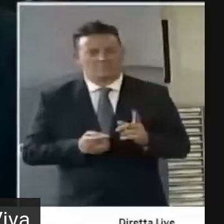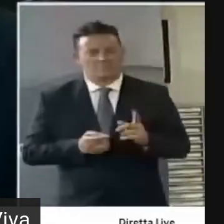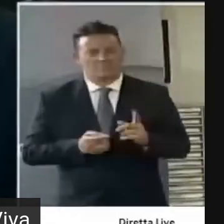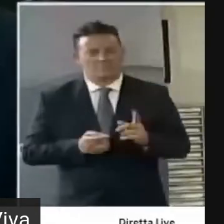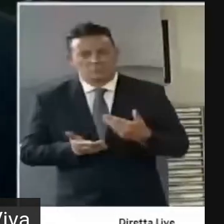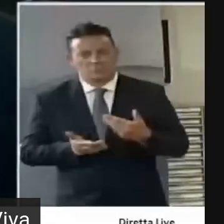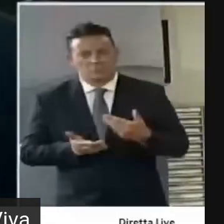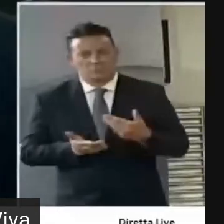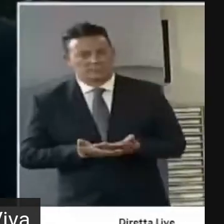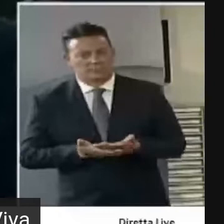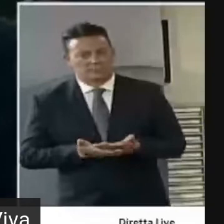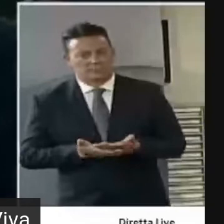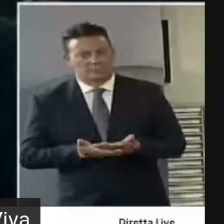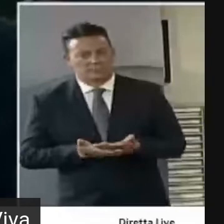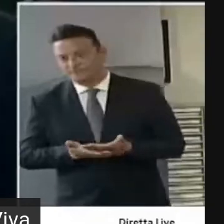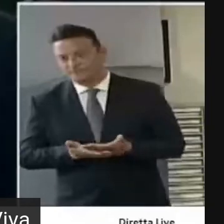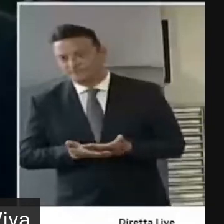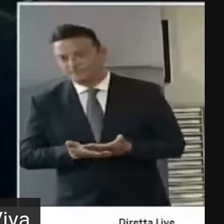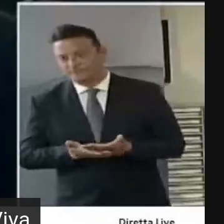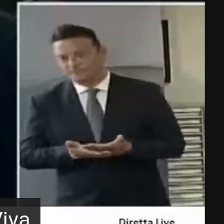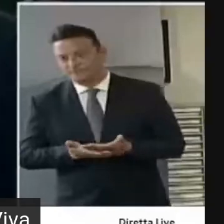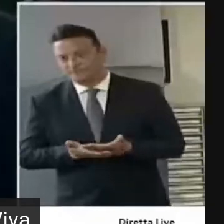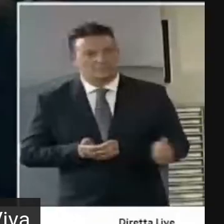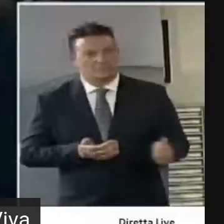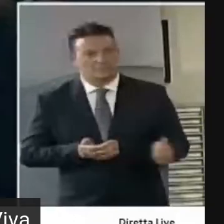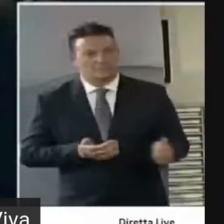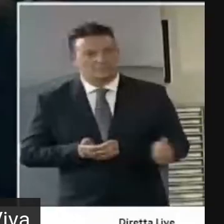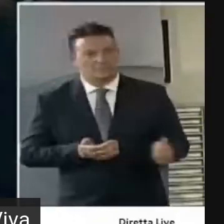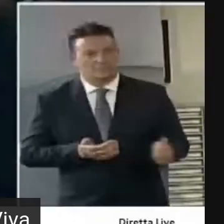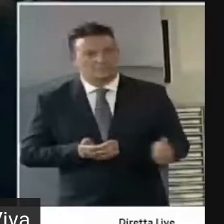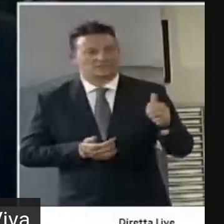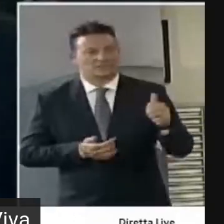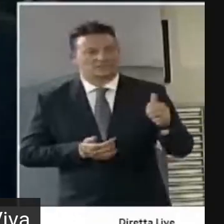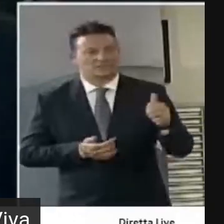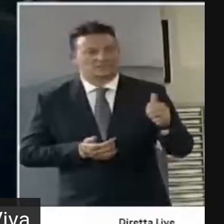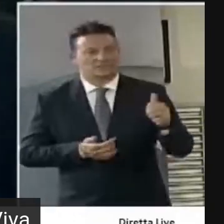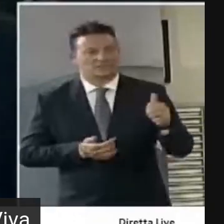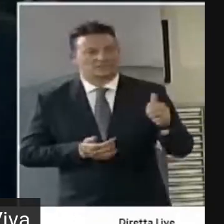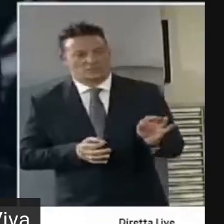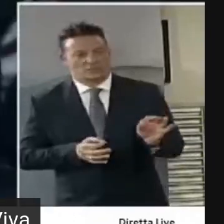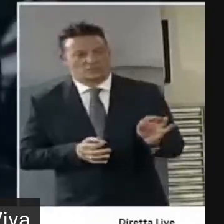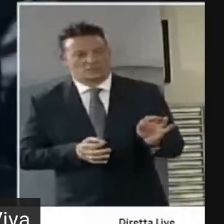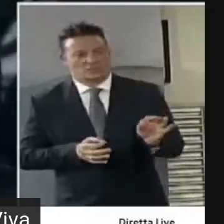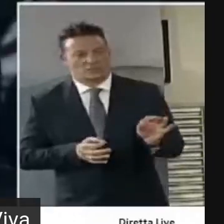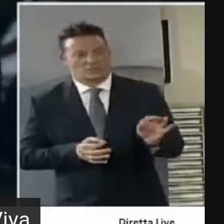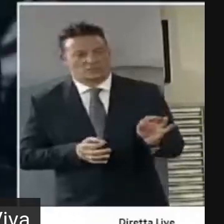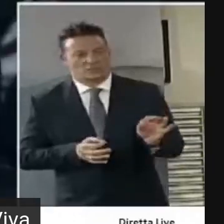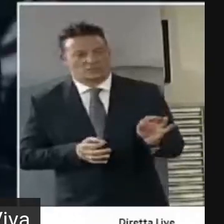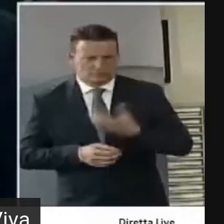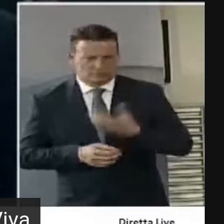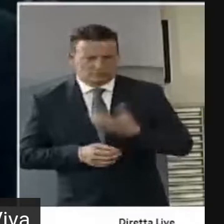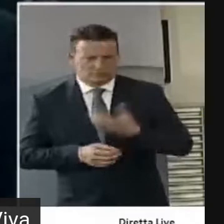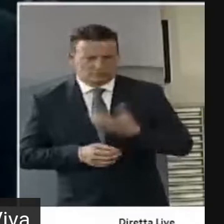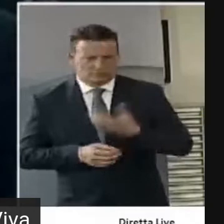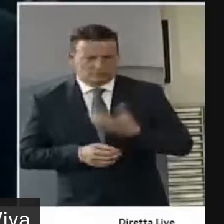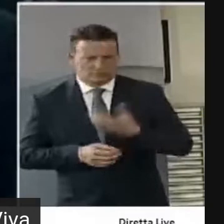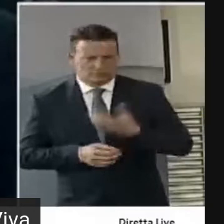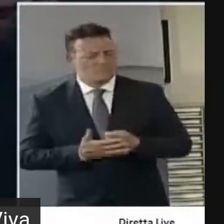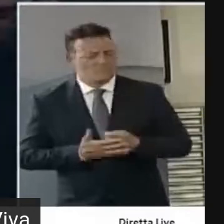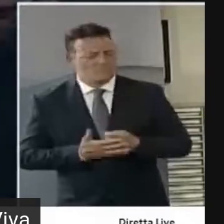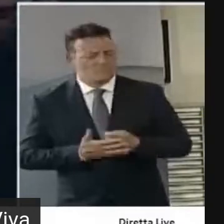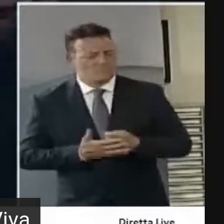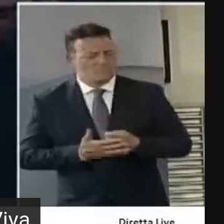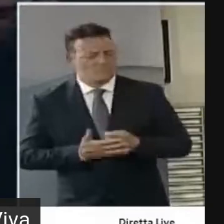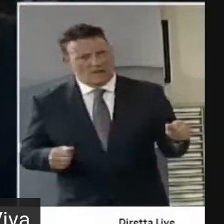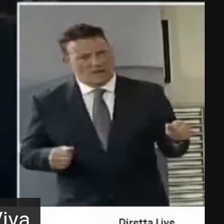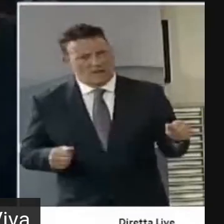possono non vedere protagonista assoluto, e io dico prioritario, un asse fondamentale